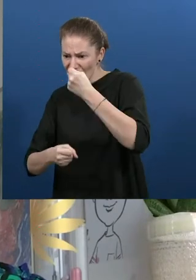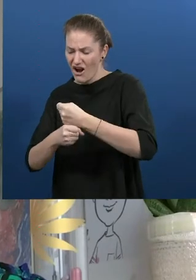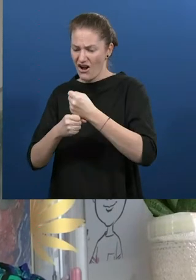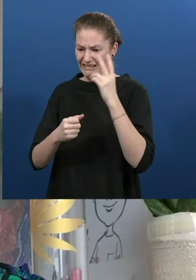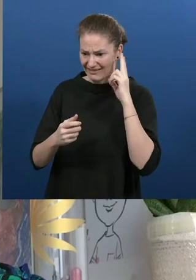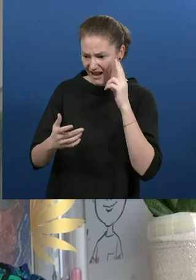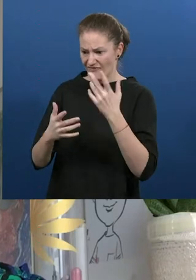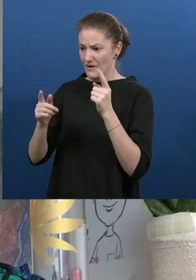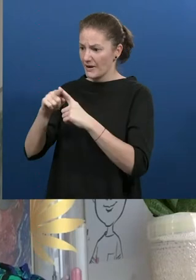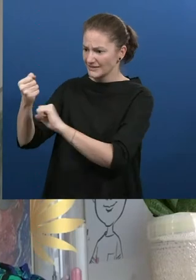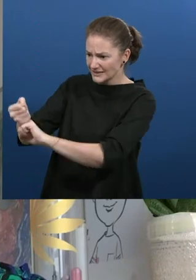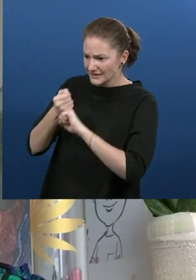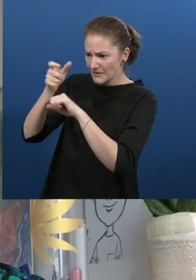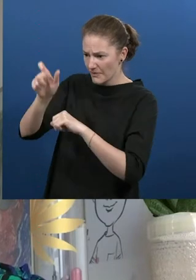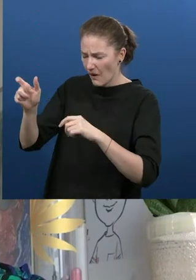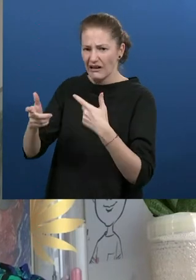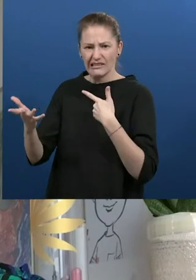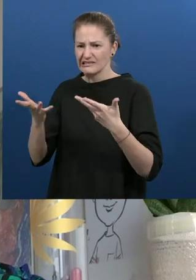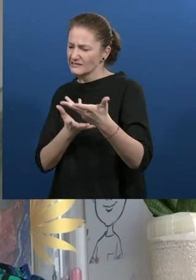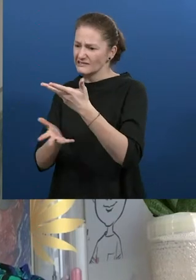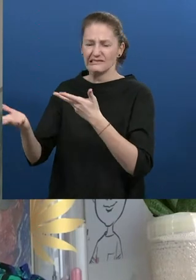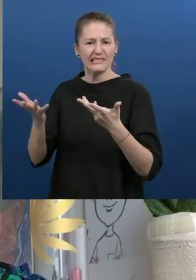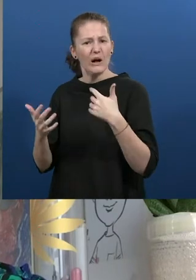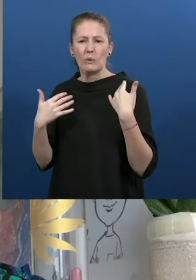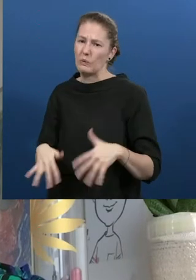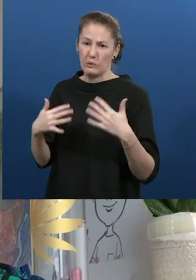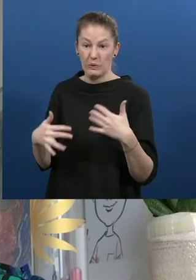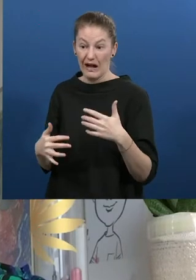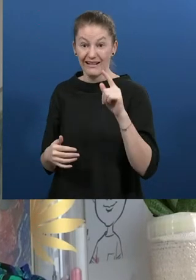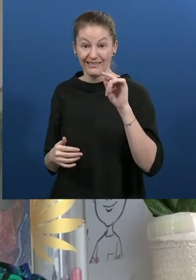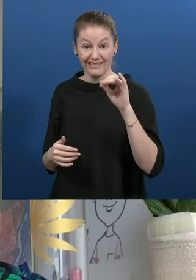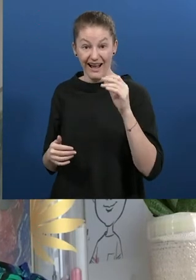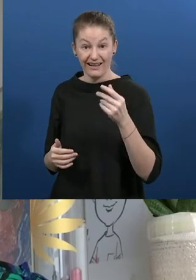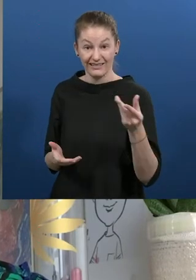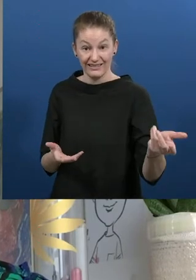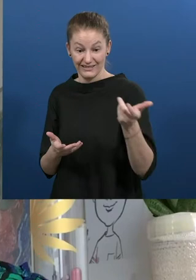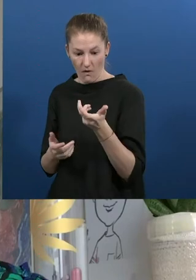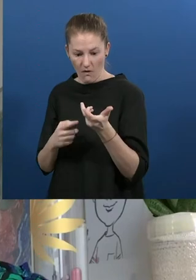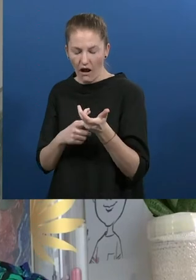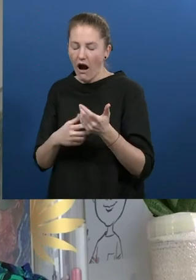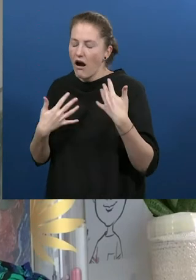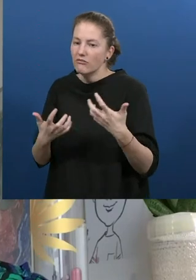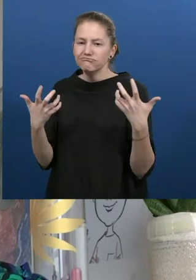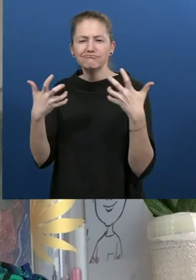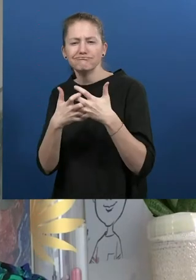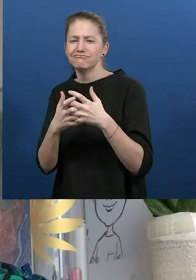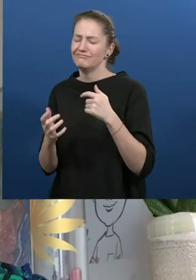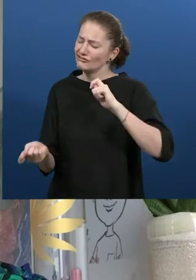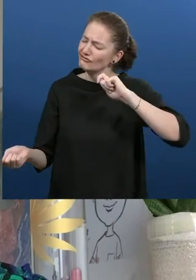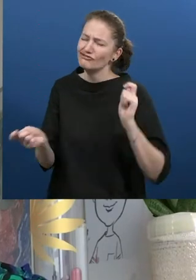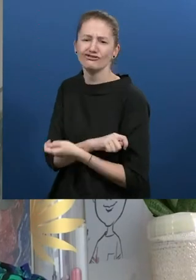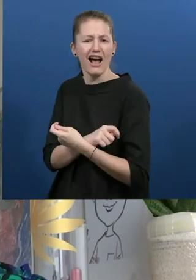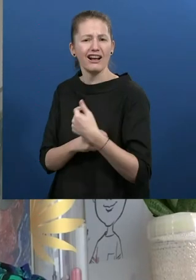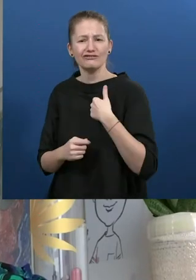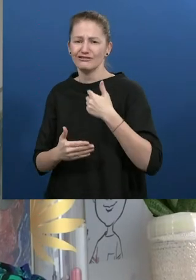organismes publics. Et donc du coup, on a pu mettre en place Tadeo à ce moment-là et ça a tout changé dans ma façon de voir mon handicap et